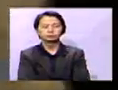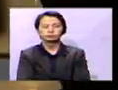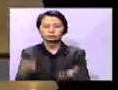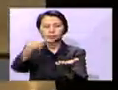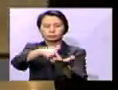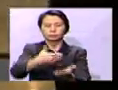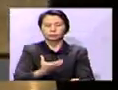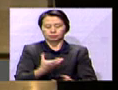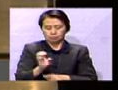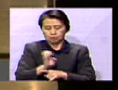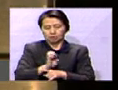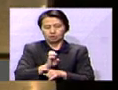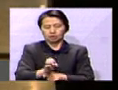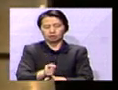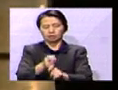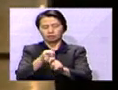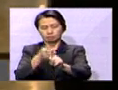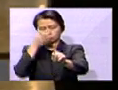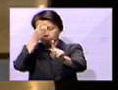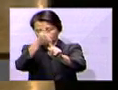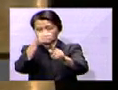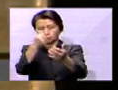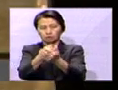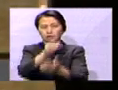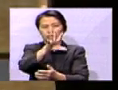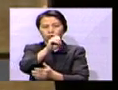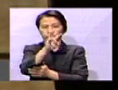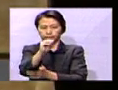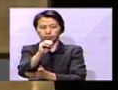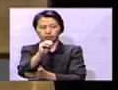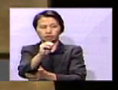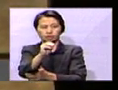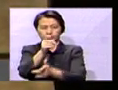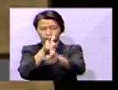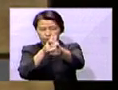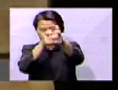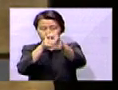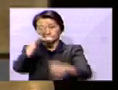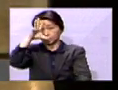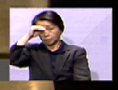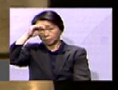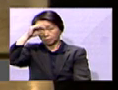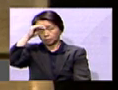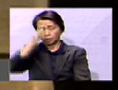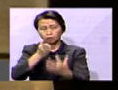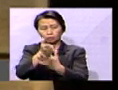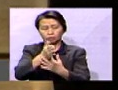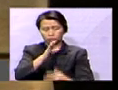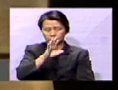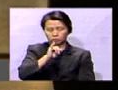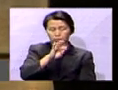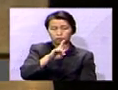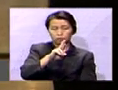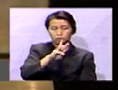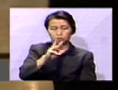Lagi emas di lapang sasar Subang kali ini dalam acara 50 meter rifle prone individu lelaki menerusi Muhammad Izwan